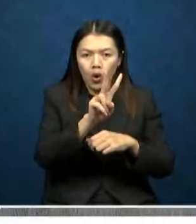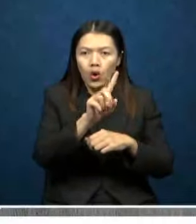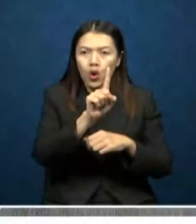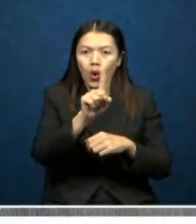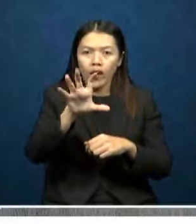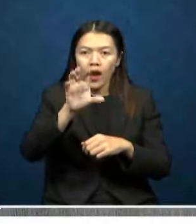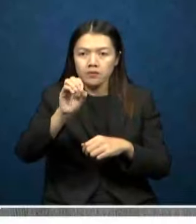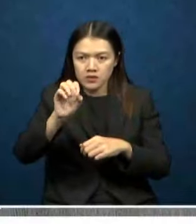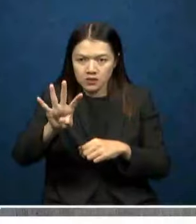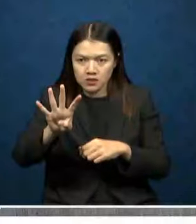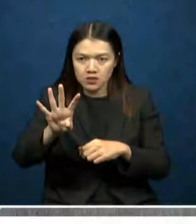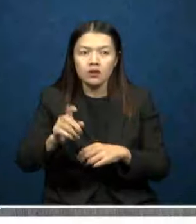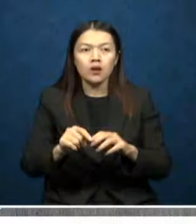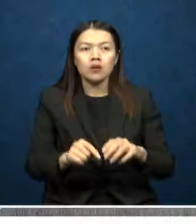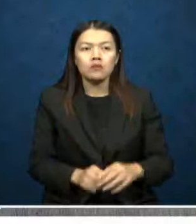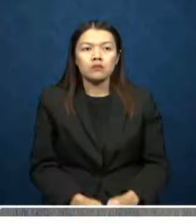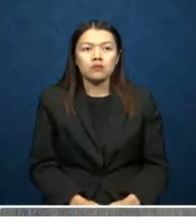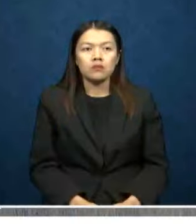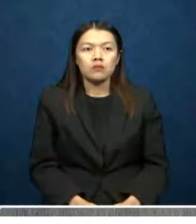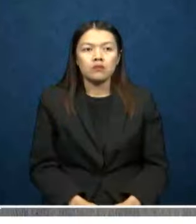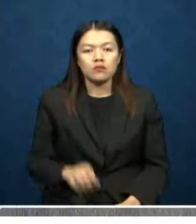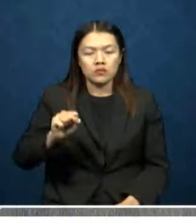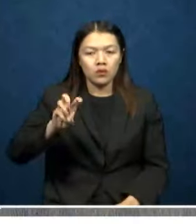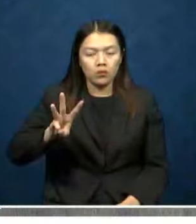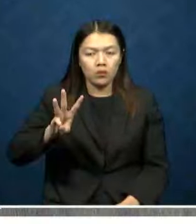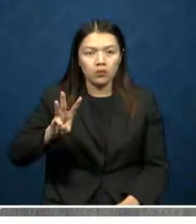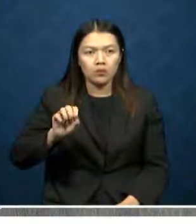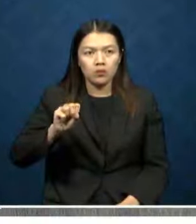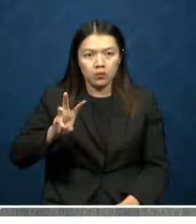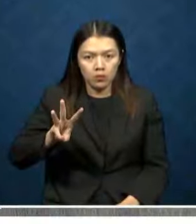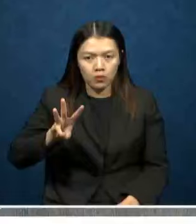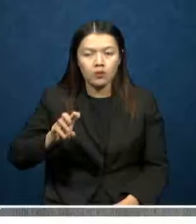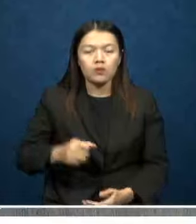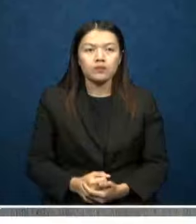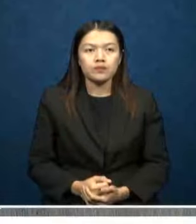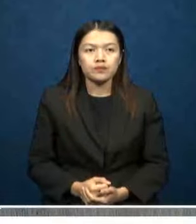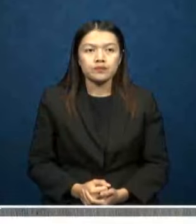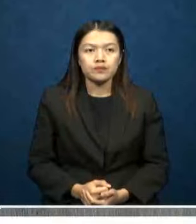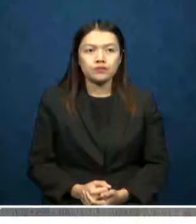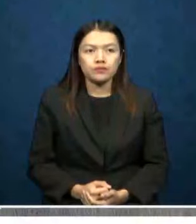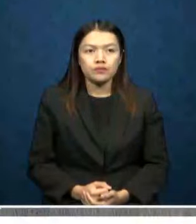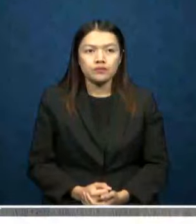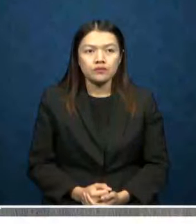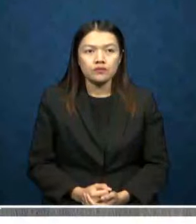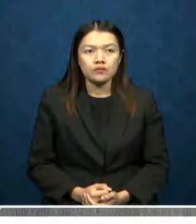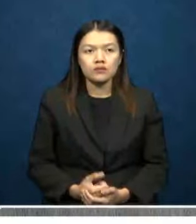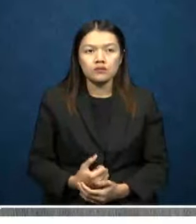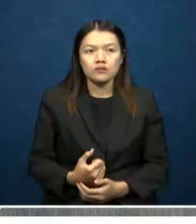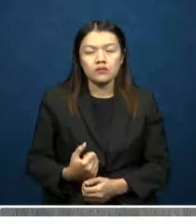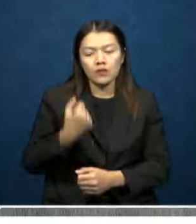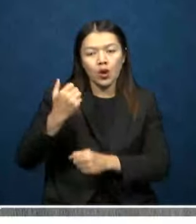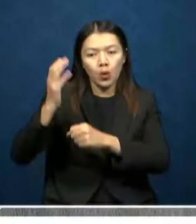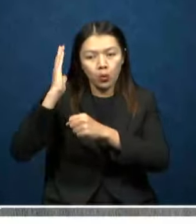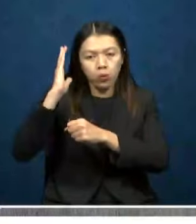จะบัญญัติว่าวุฒิสภาสมาวุฒิสภามีอำนาที่จะอภิปราย